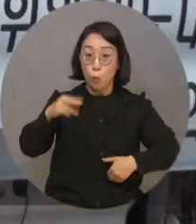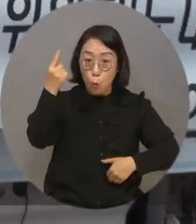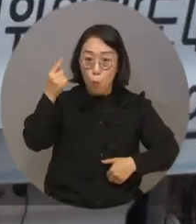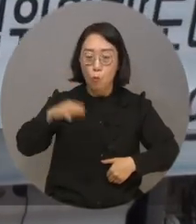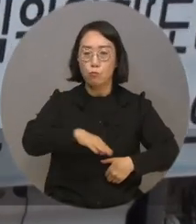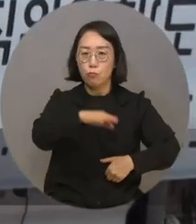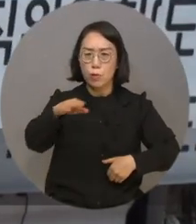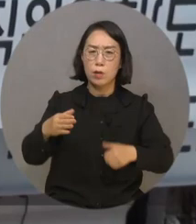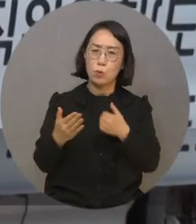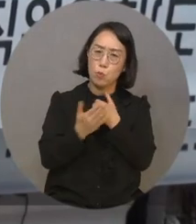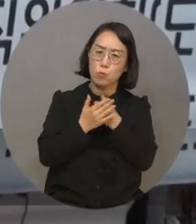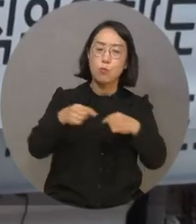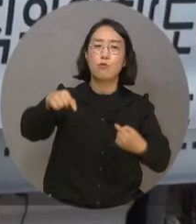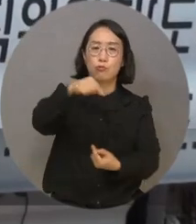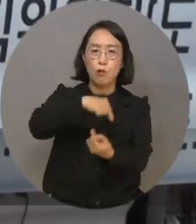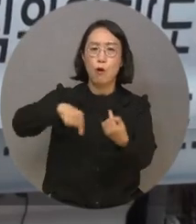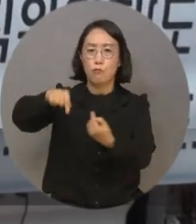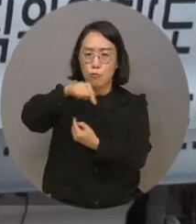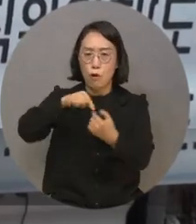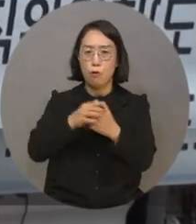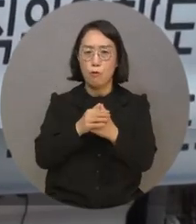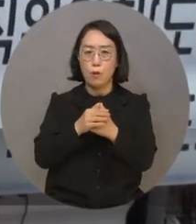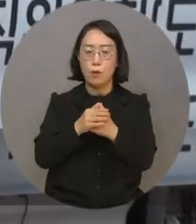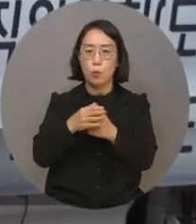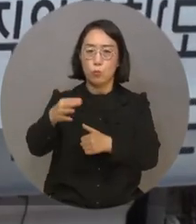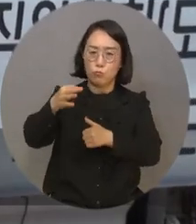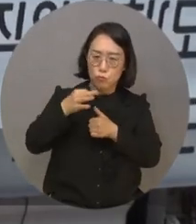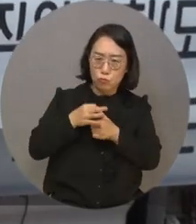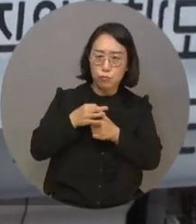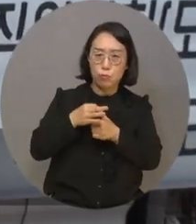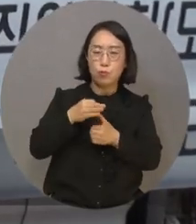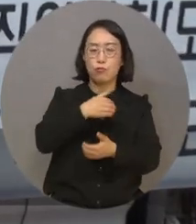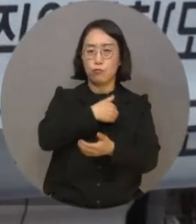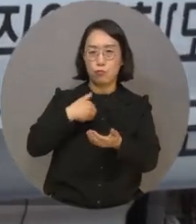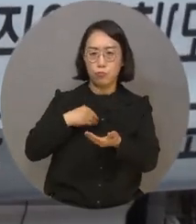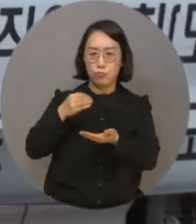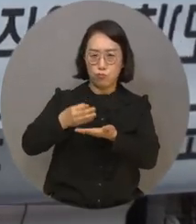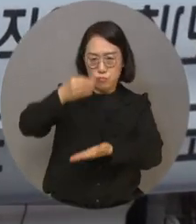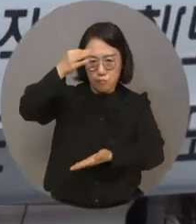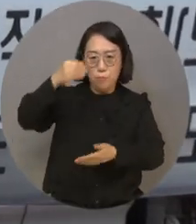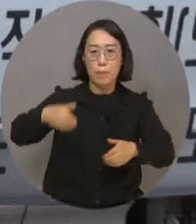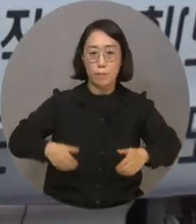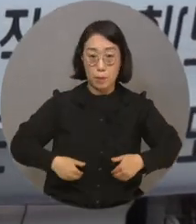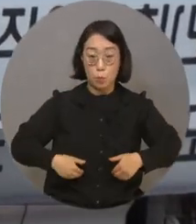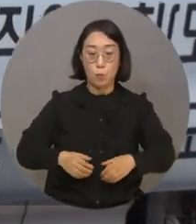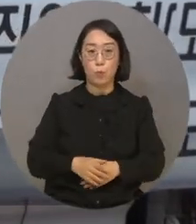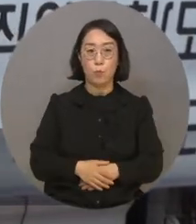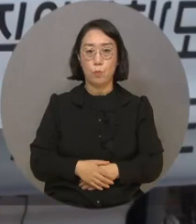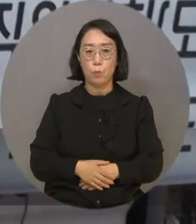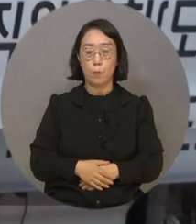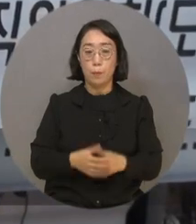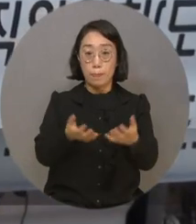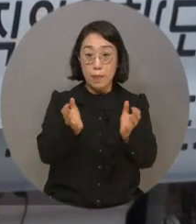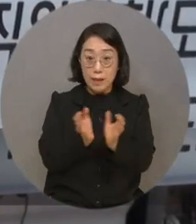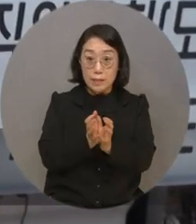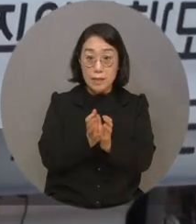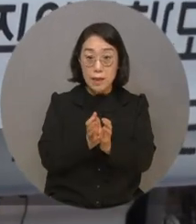수 있는 그런 최소한의 운영비 지급이 돼야 한다. 저희는 그렇게 주장하고 있고 단체